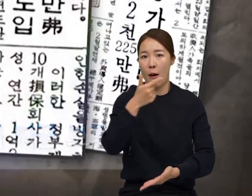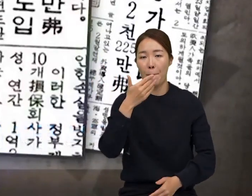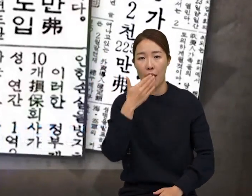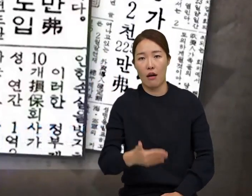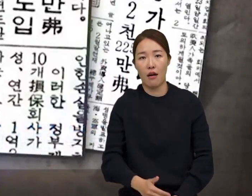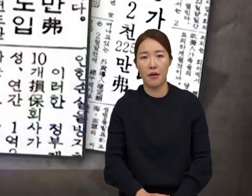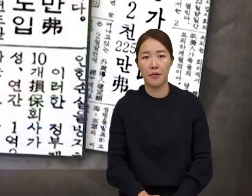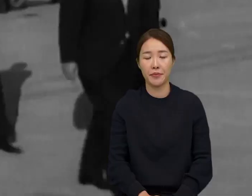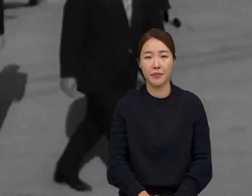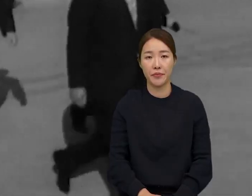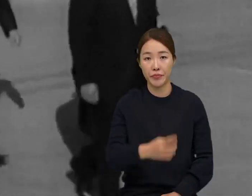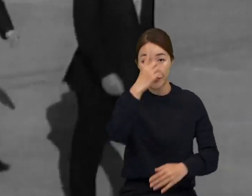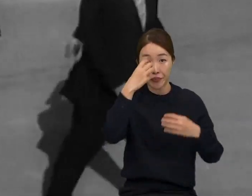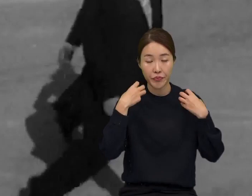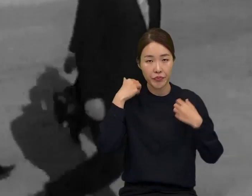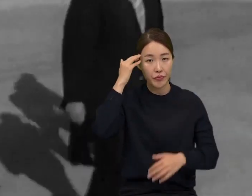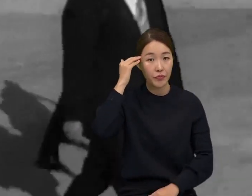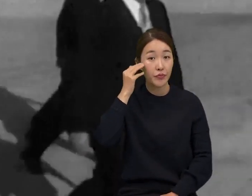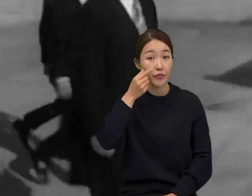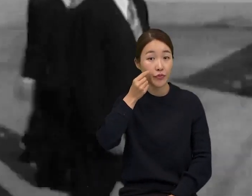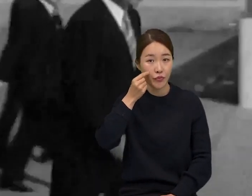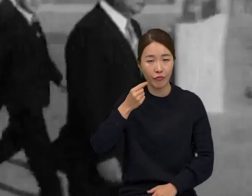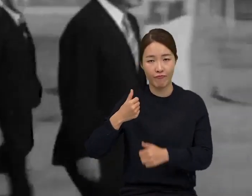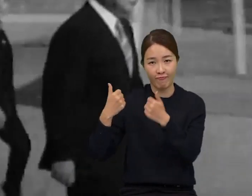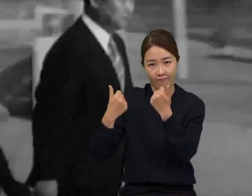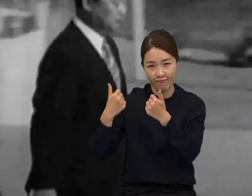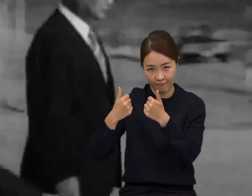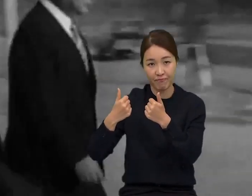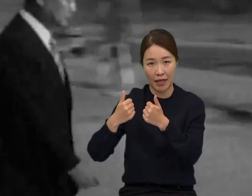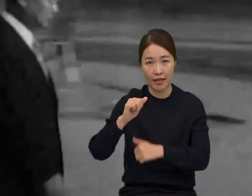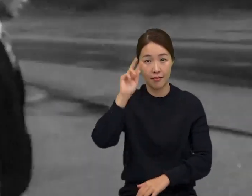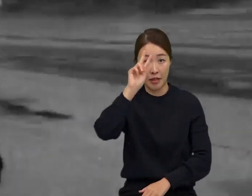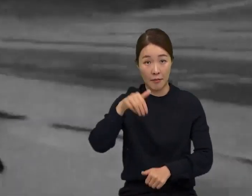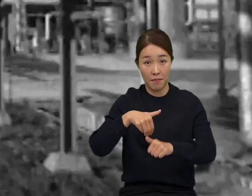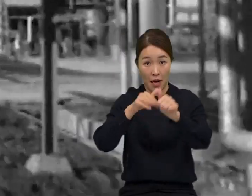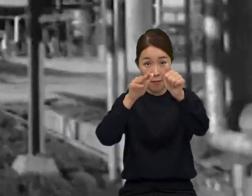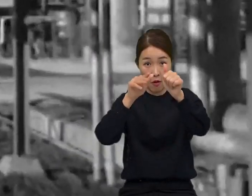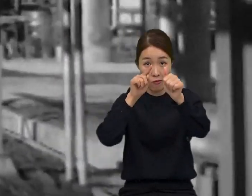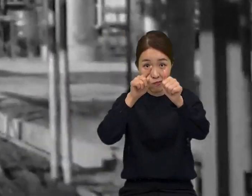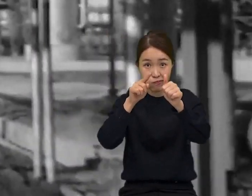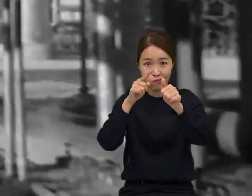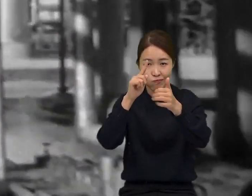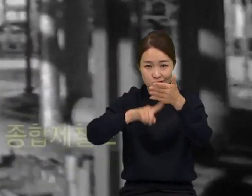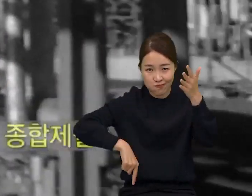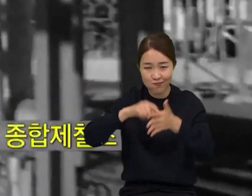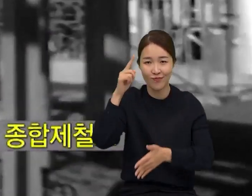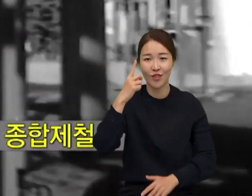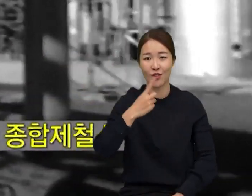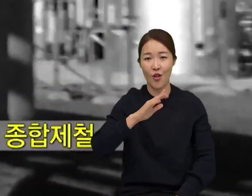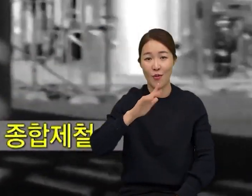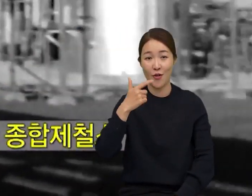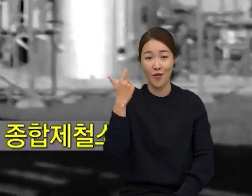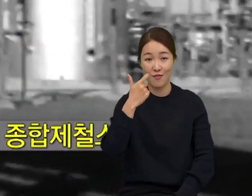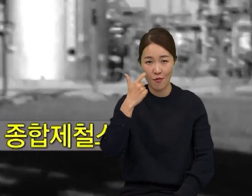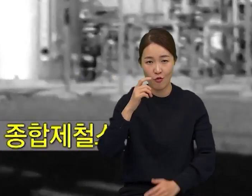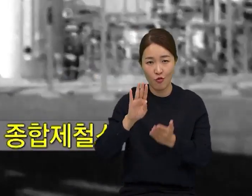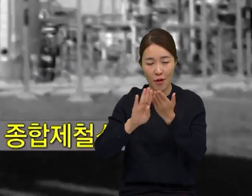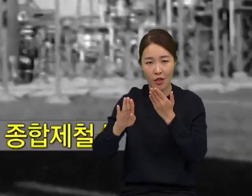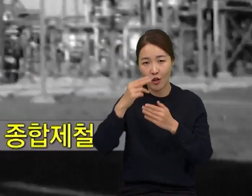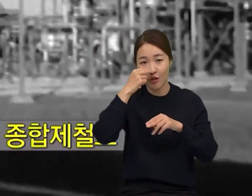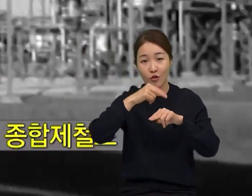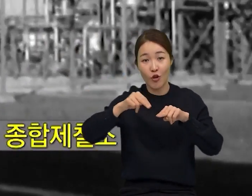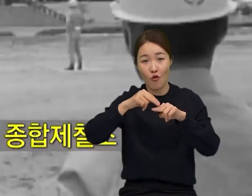했다. 정부는 한일 국교 정상화와 베트남 파병으로 확보한 외자로 1960년대